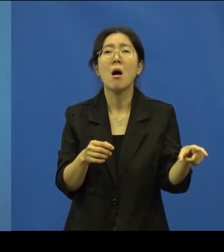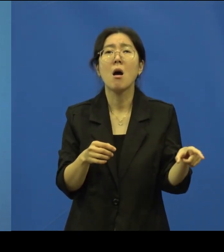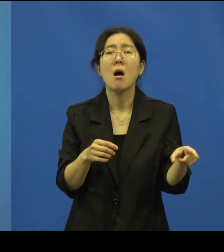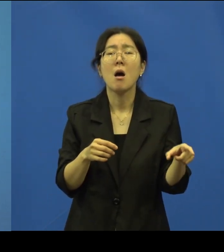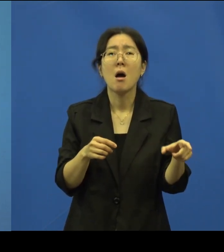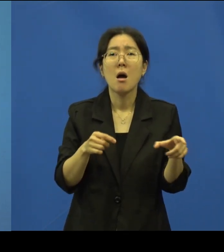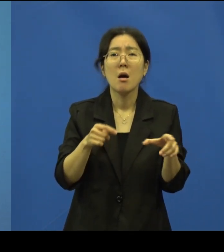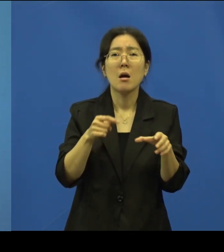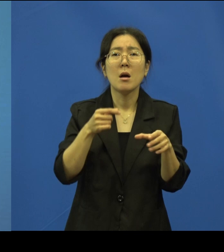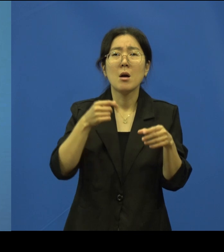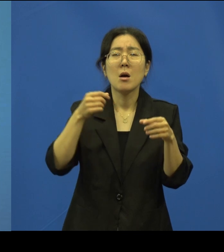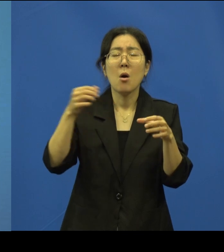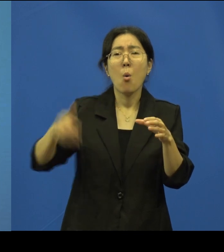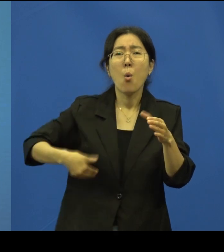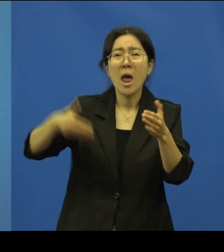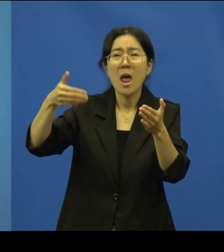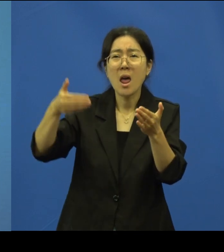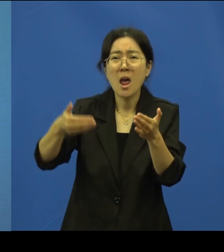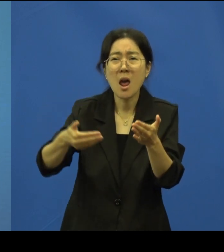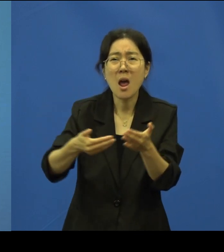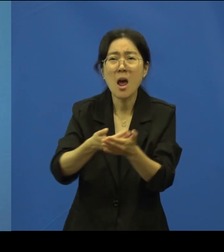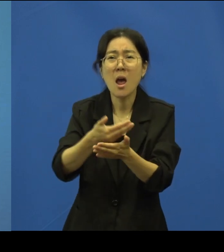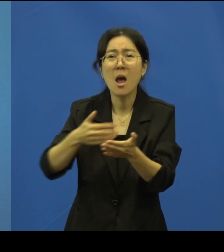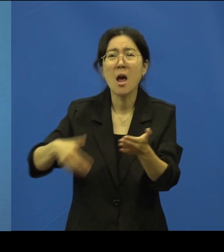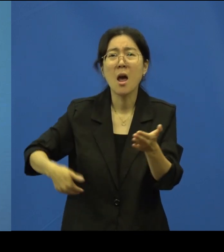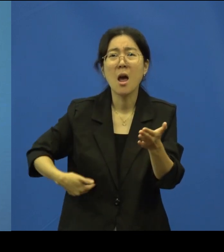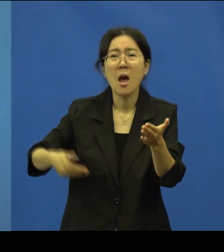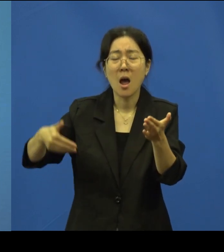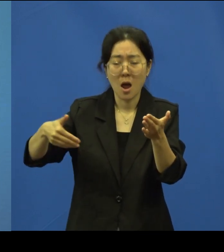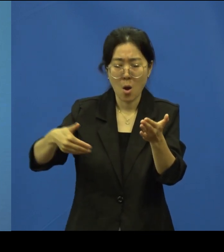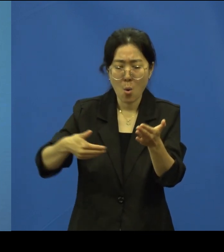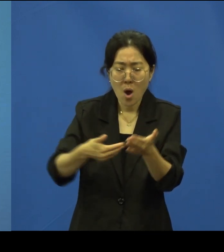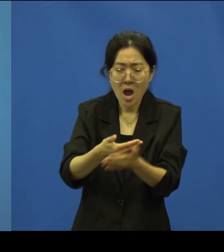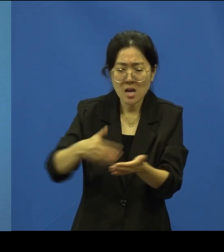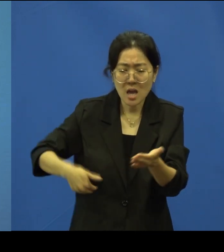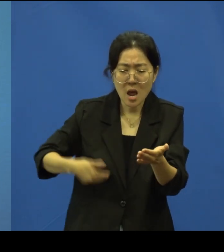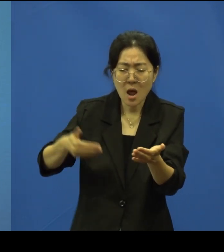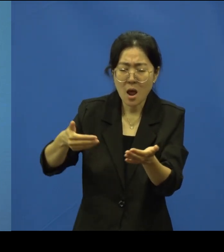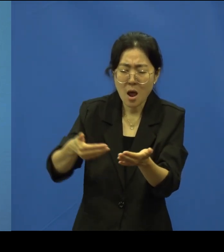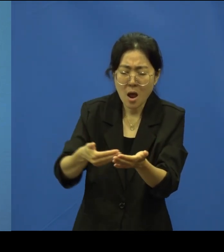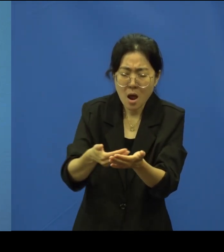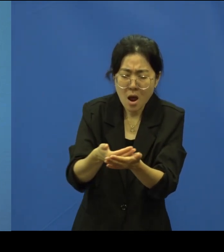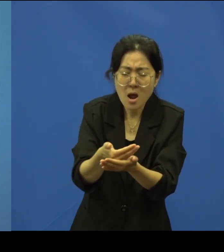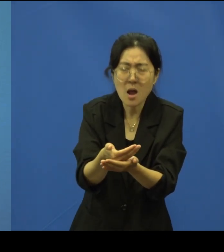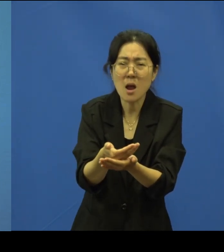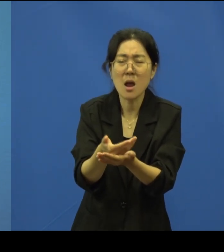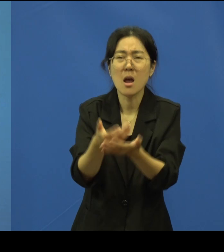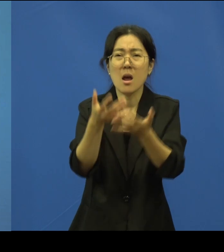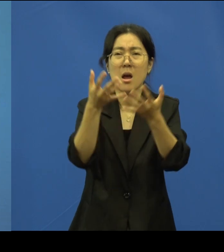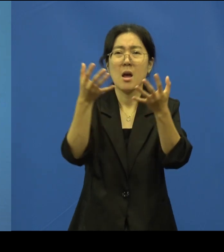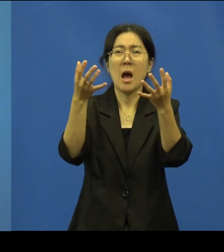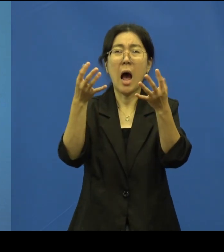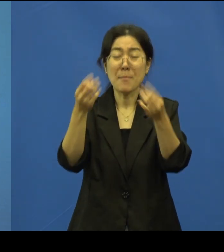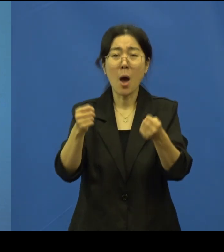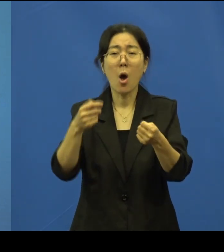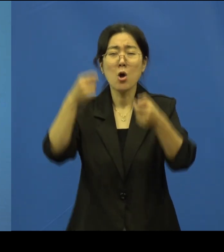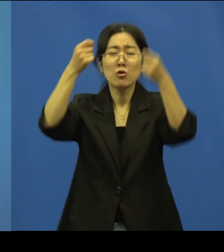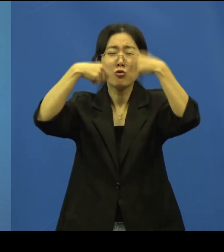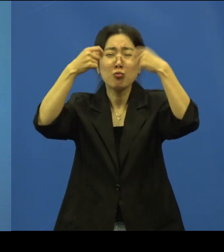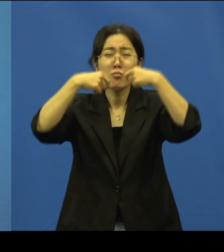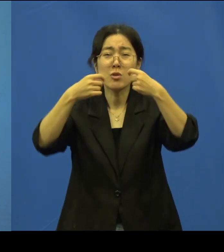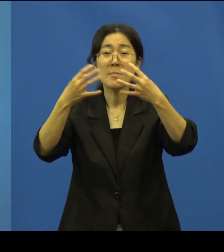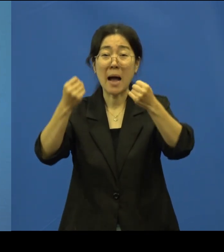눈물이 쏟아지기 때문에 그 눈물을 이렇게 쓸어 담는 구멍이라는 거예요. 그래서 제가 뭐라 했겠어요? 에이 참